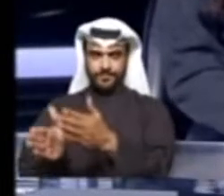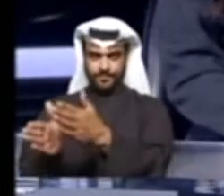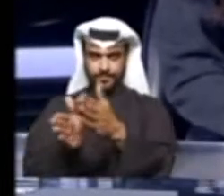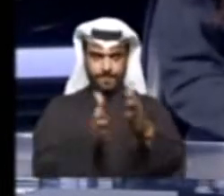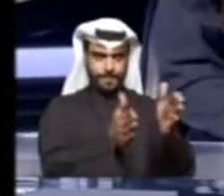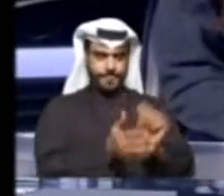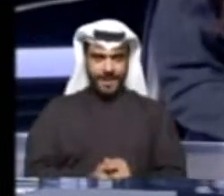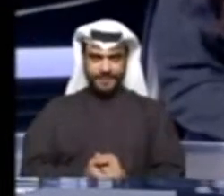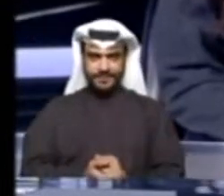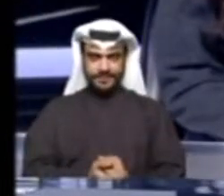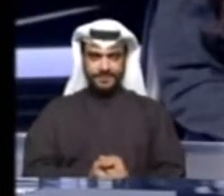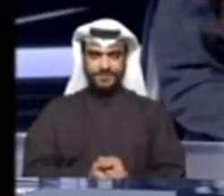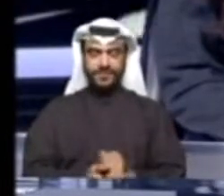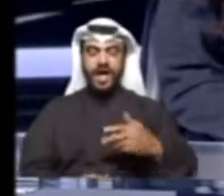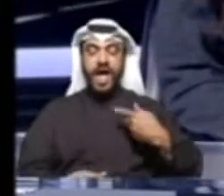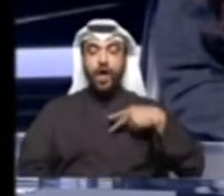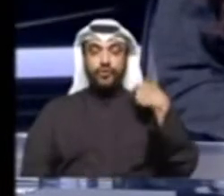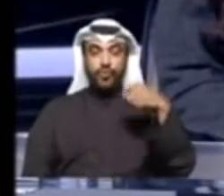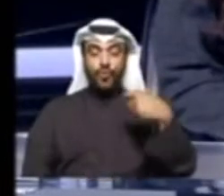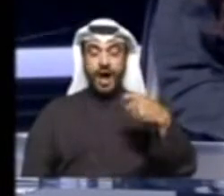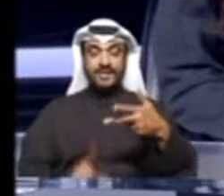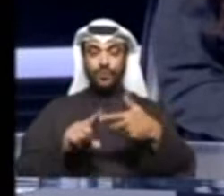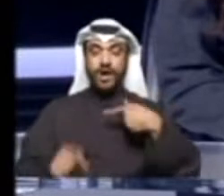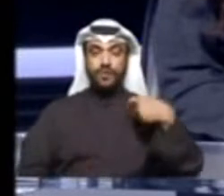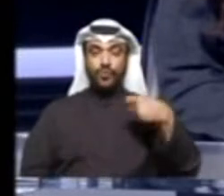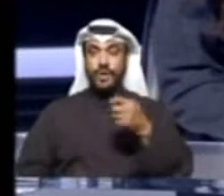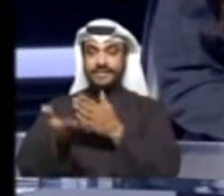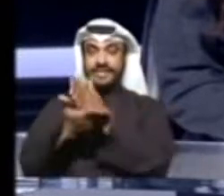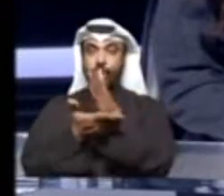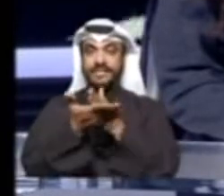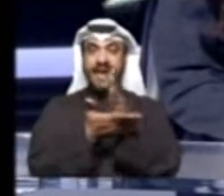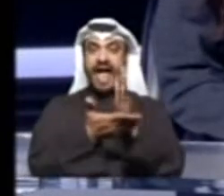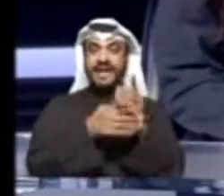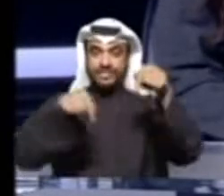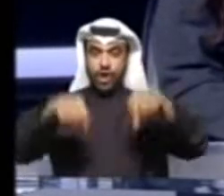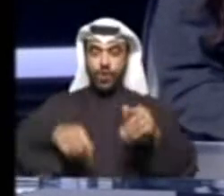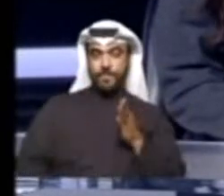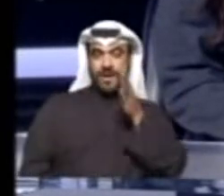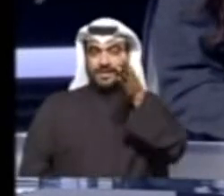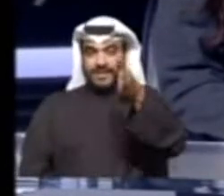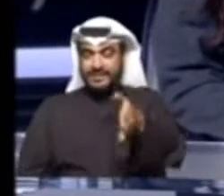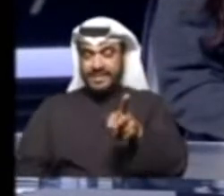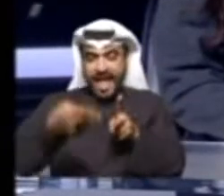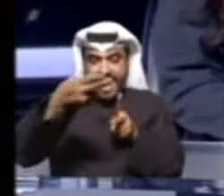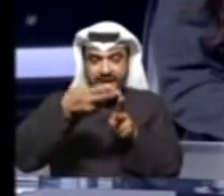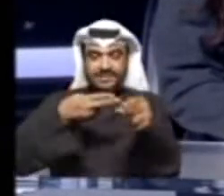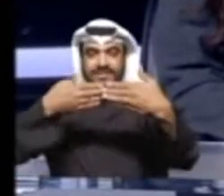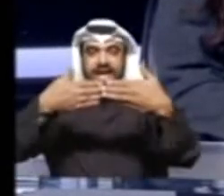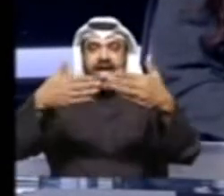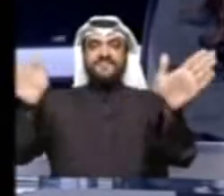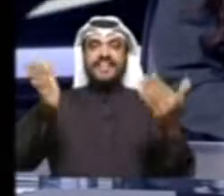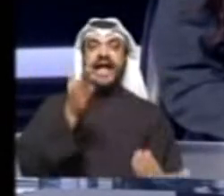شارك شيخ صباح خالد الحمد الصباح نائب رئيس مجلس الوزراء ووزير الخارجية اليوم في مراسم افتتاح مبنى